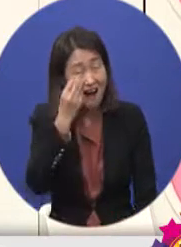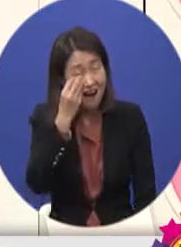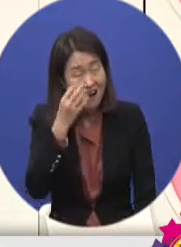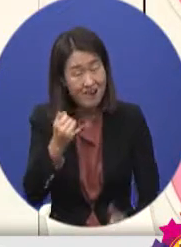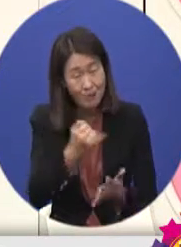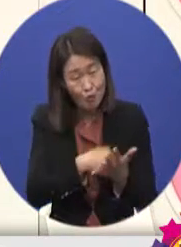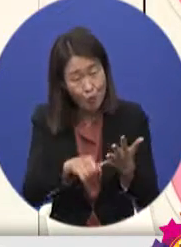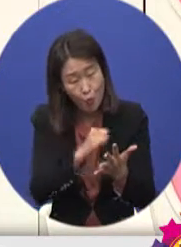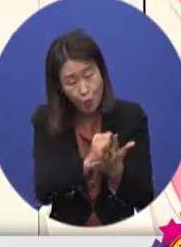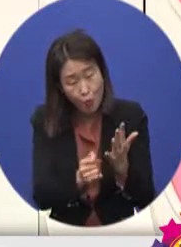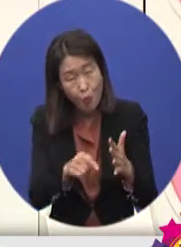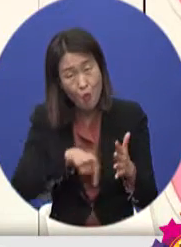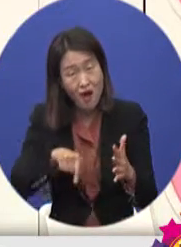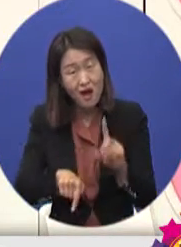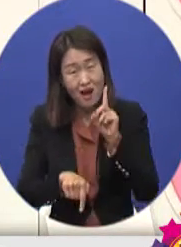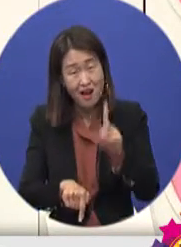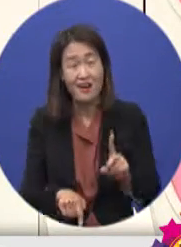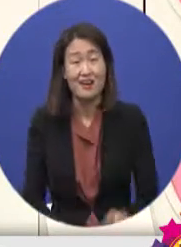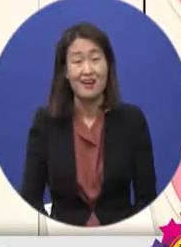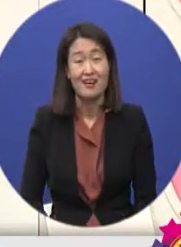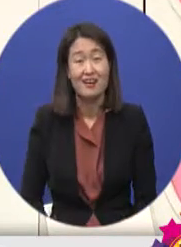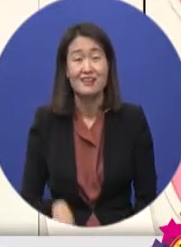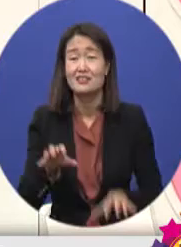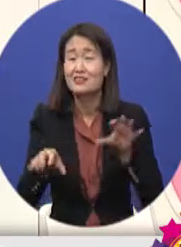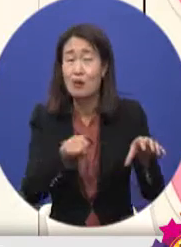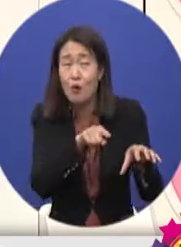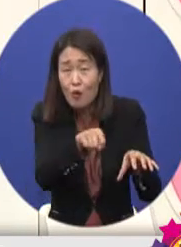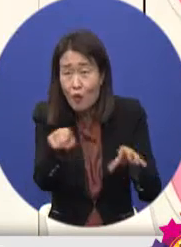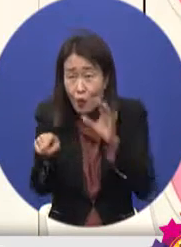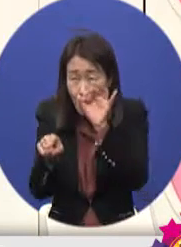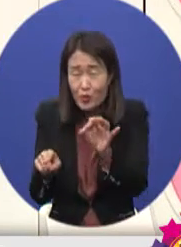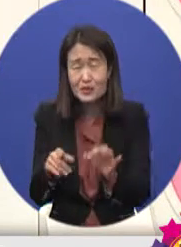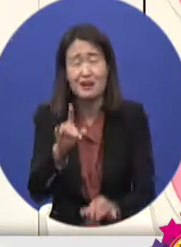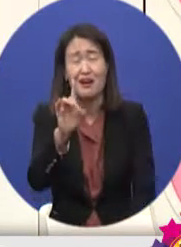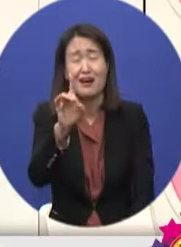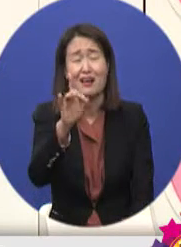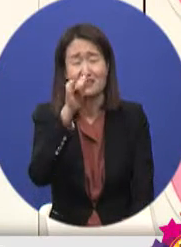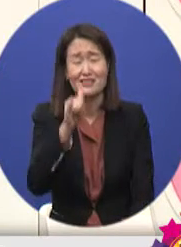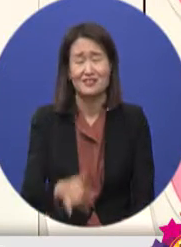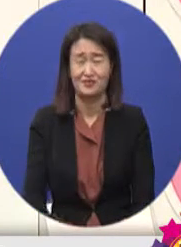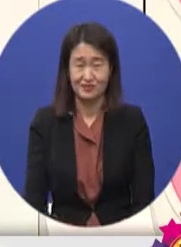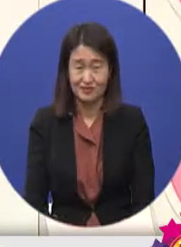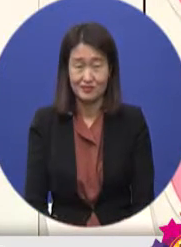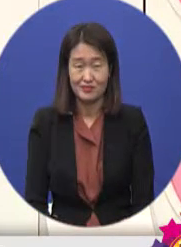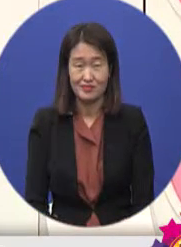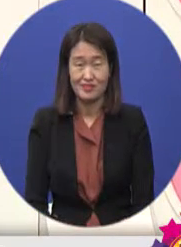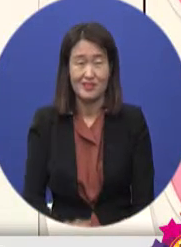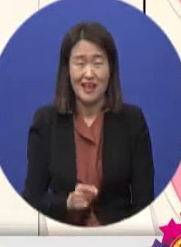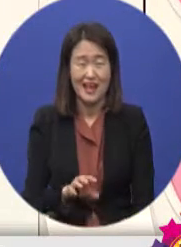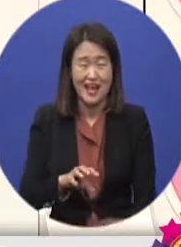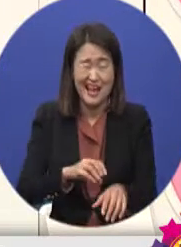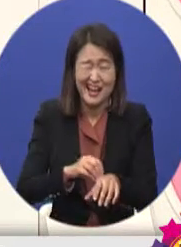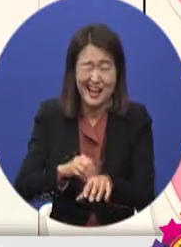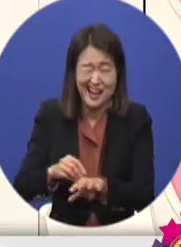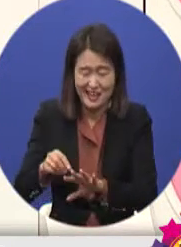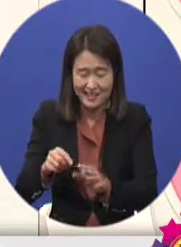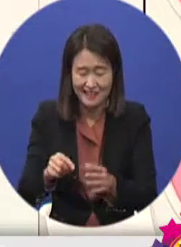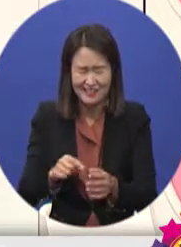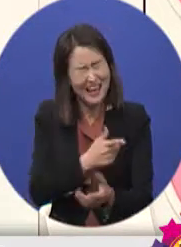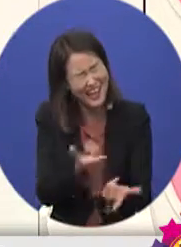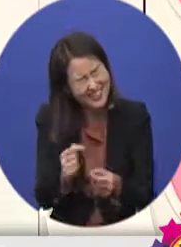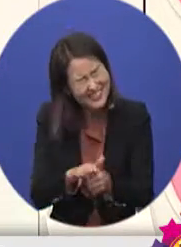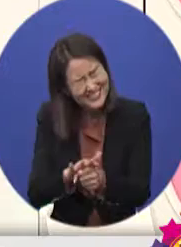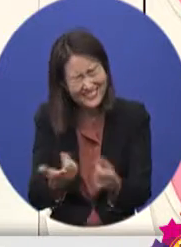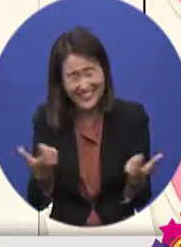하나 있어요. 예, 똑똑님 하나 있어요. 네, 그렇군요. 예. 근데 다 깨물어도 다 아프시죠?